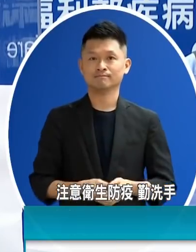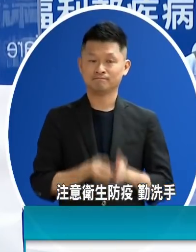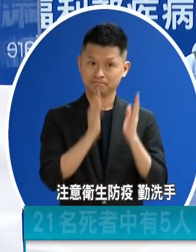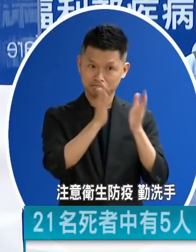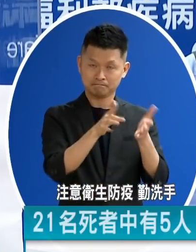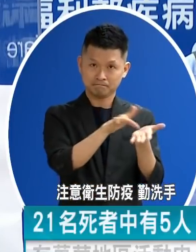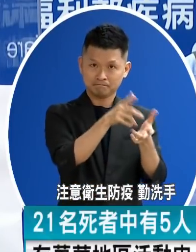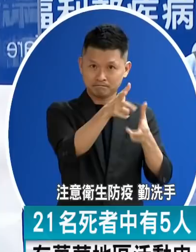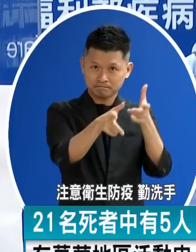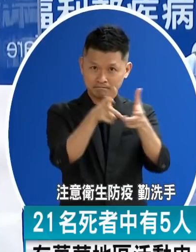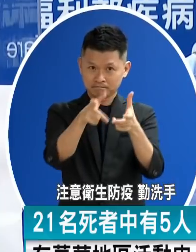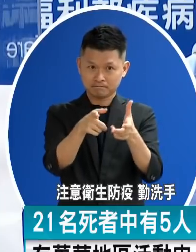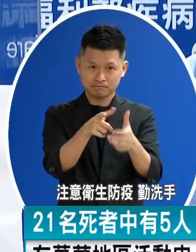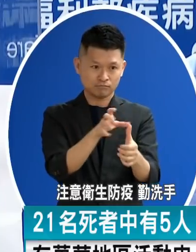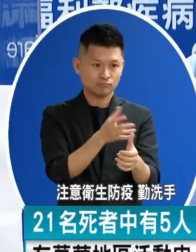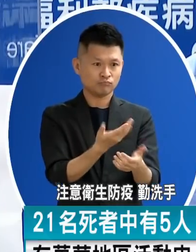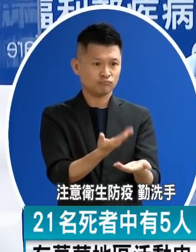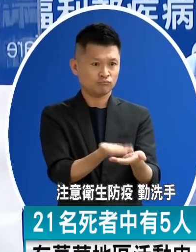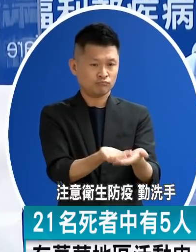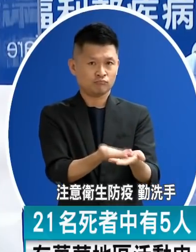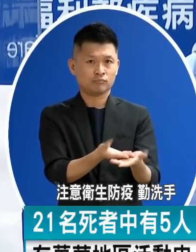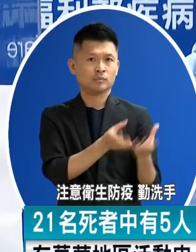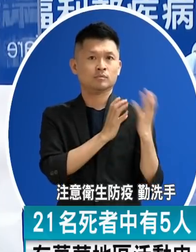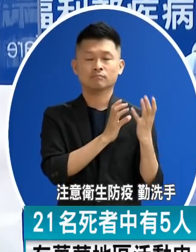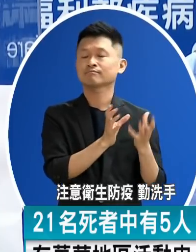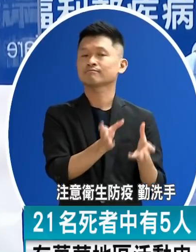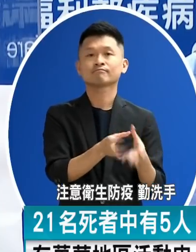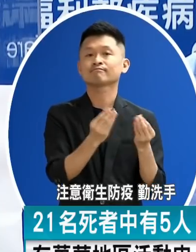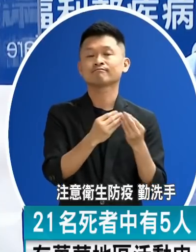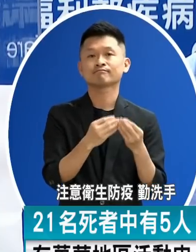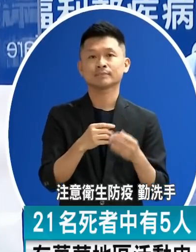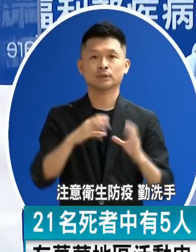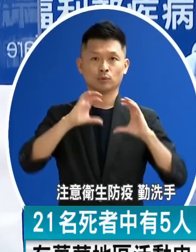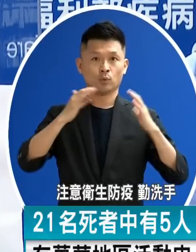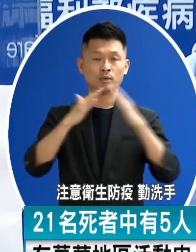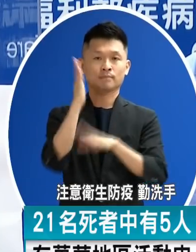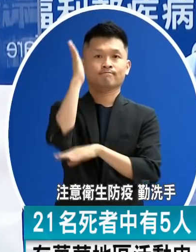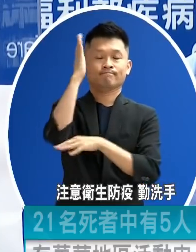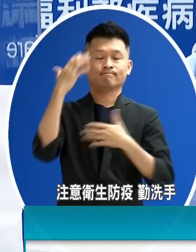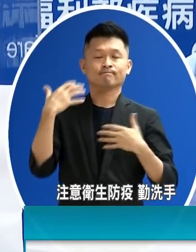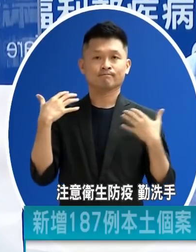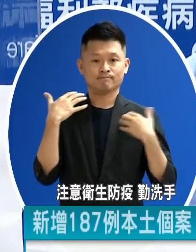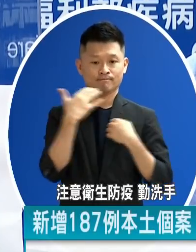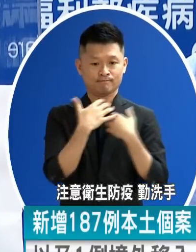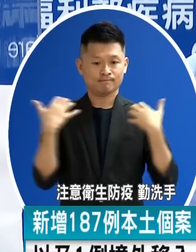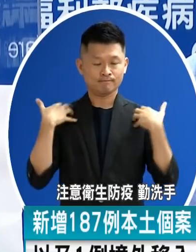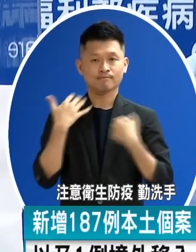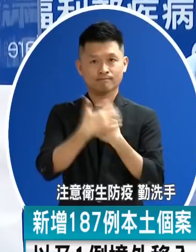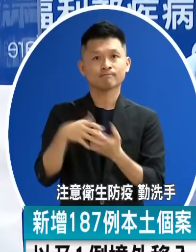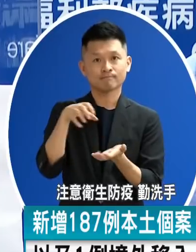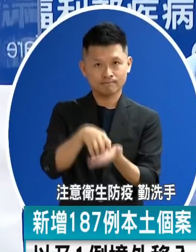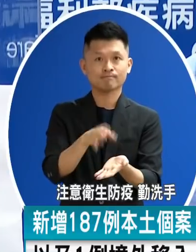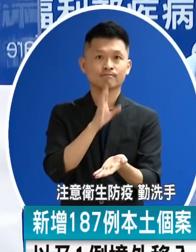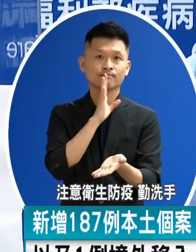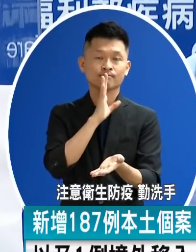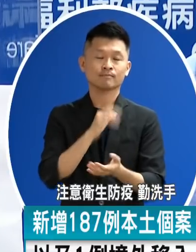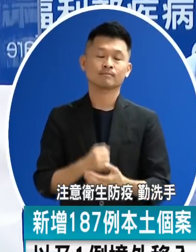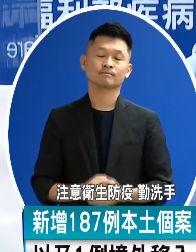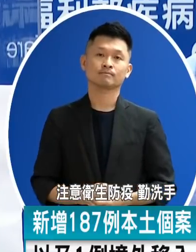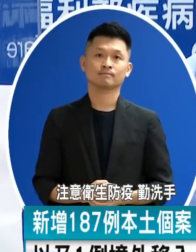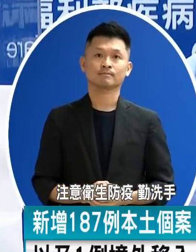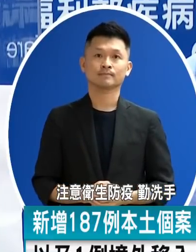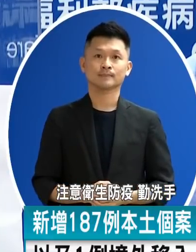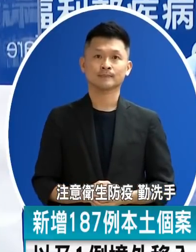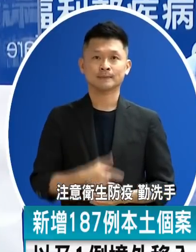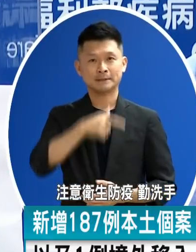厂哈，再有一个免责，好，所以这上面一定是由国家来做保证，哈，才有办法做得到。